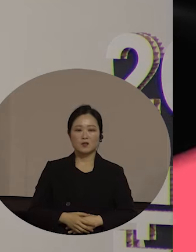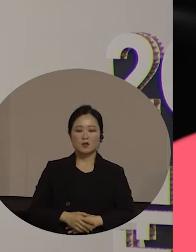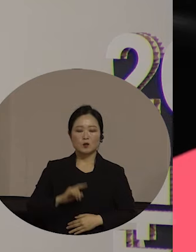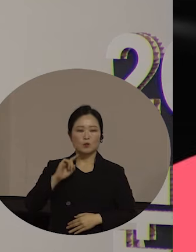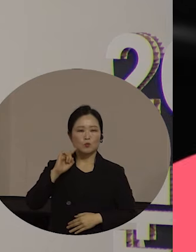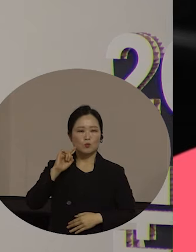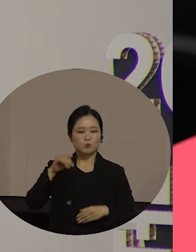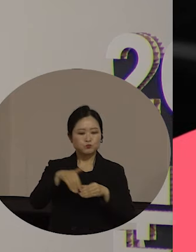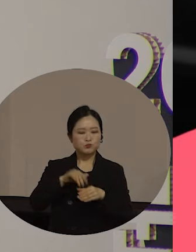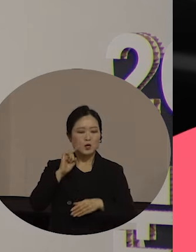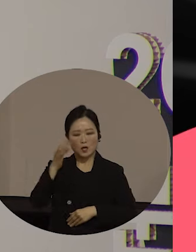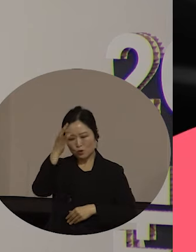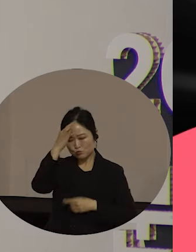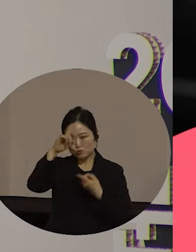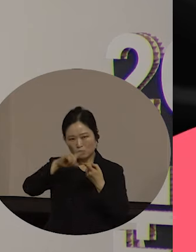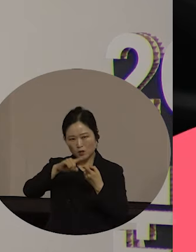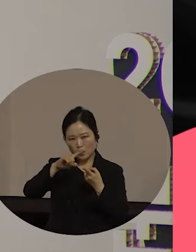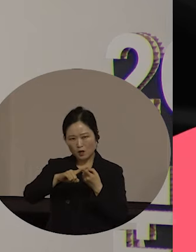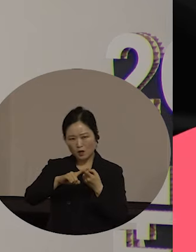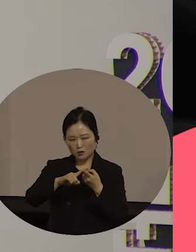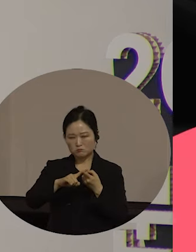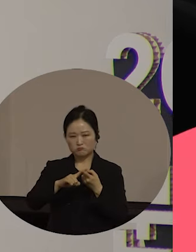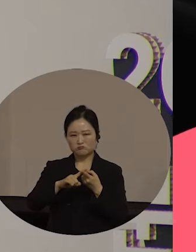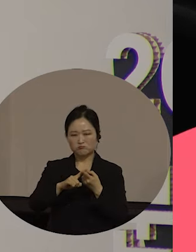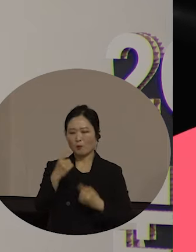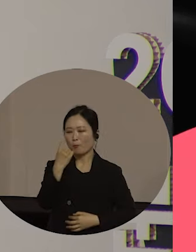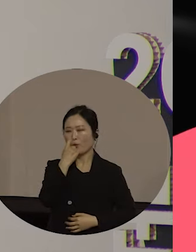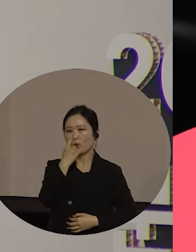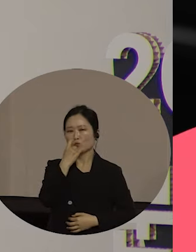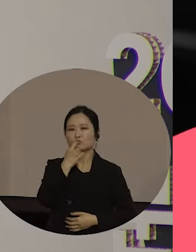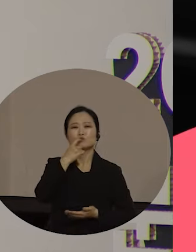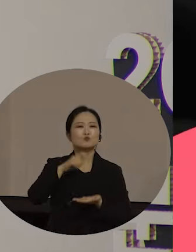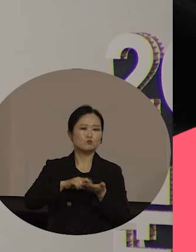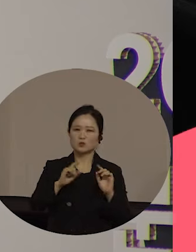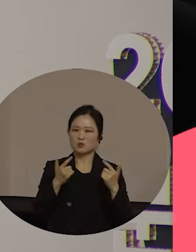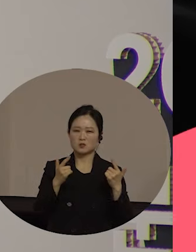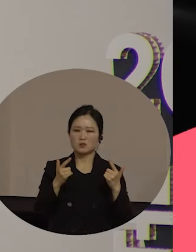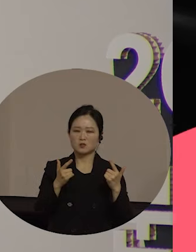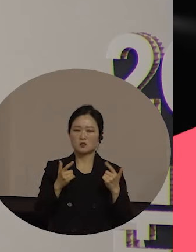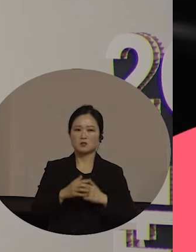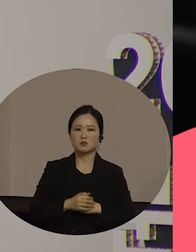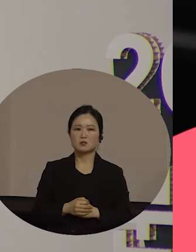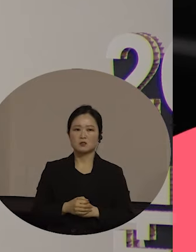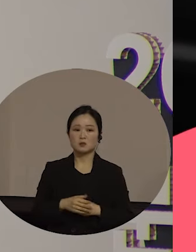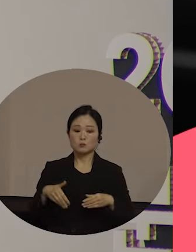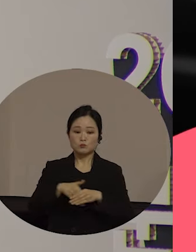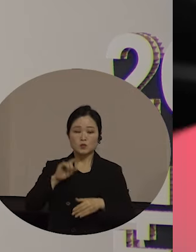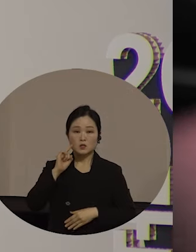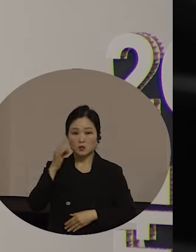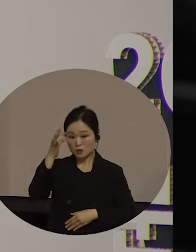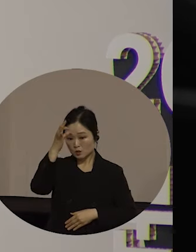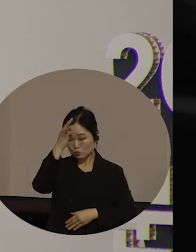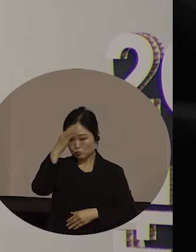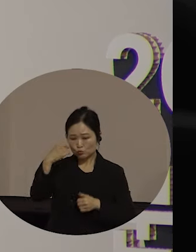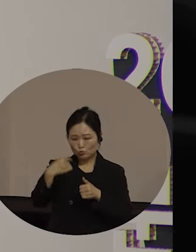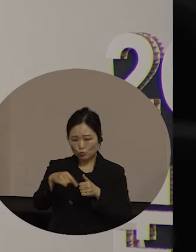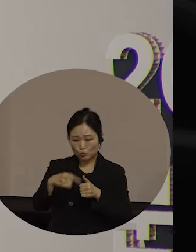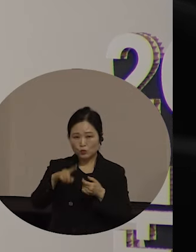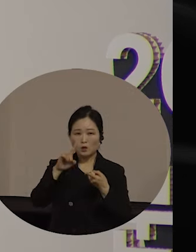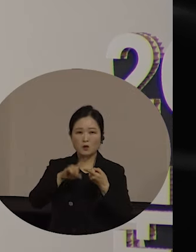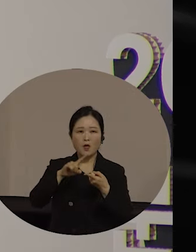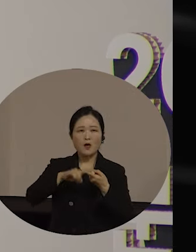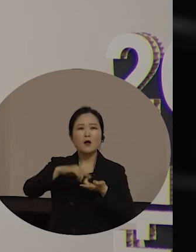어려운데 각 나라별로 학생들이 그런 문화예술 교육을 받게 되는 그런 그 한계들이 어떤 게